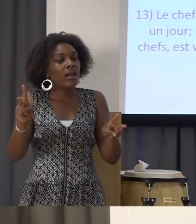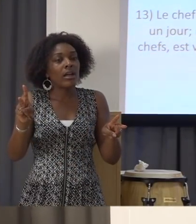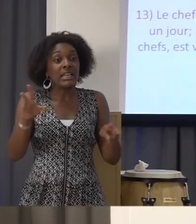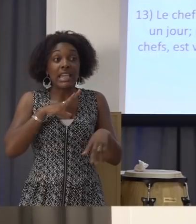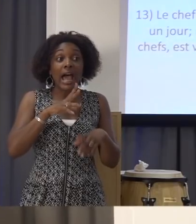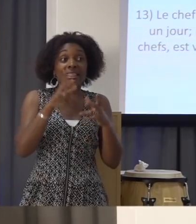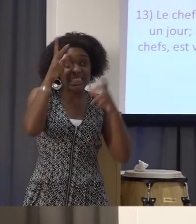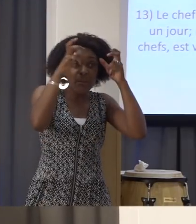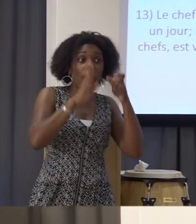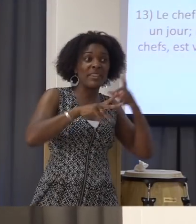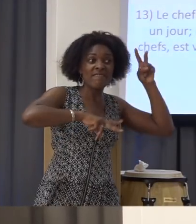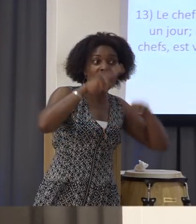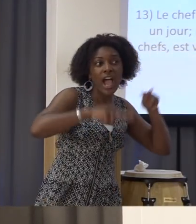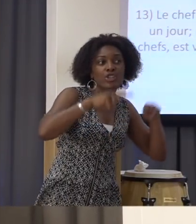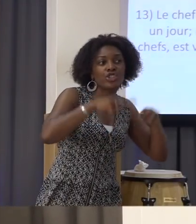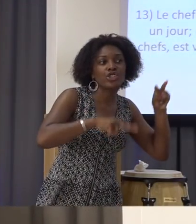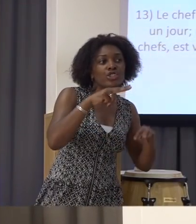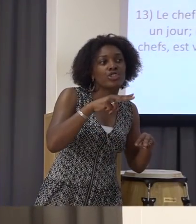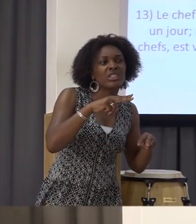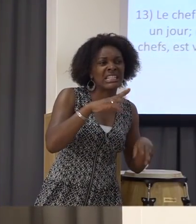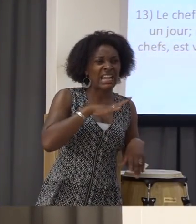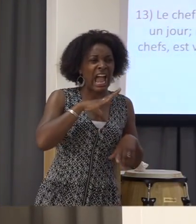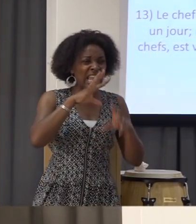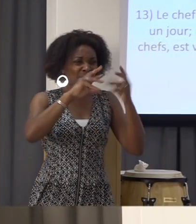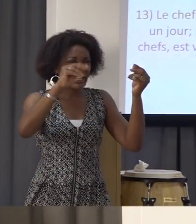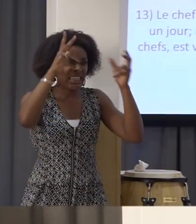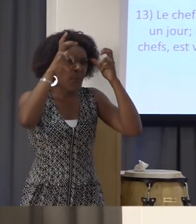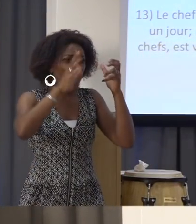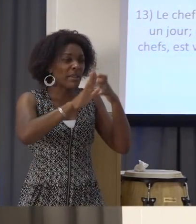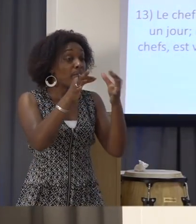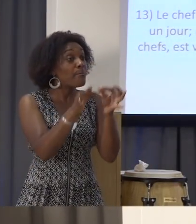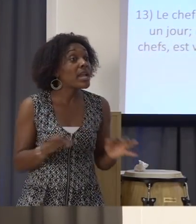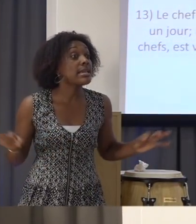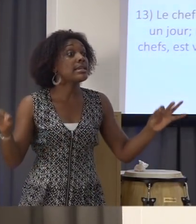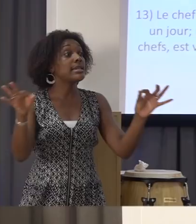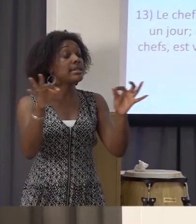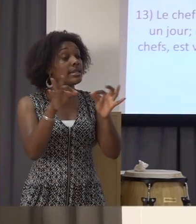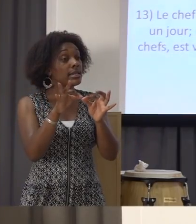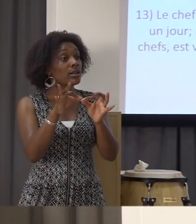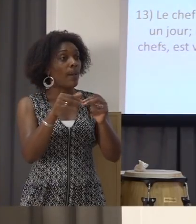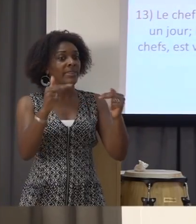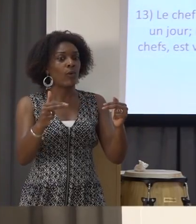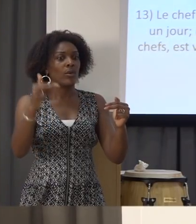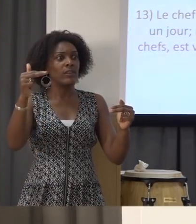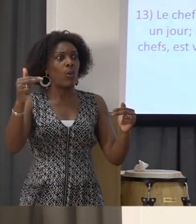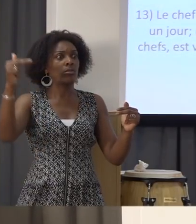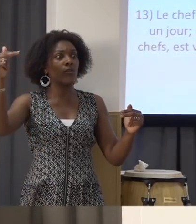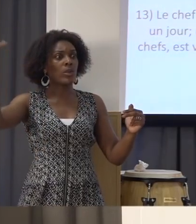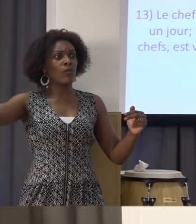de village. Il y a des esprits du pays qui